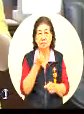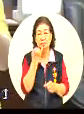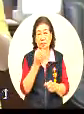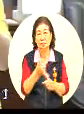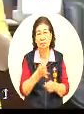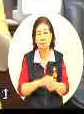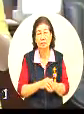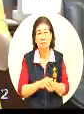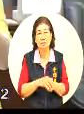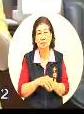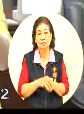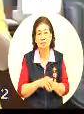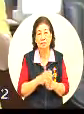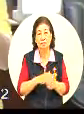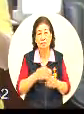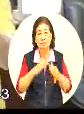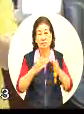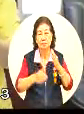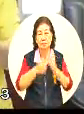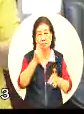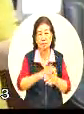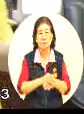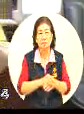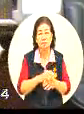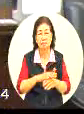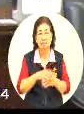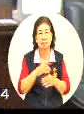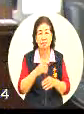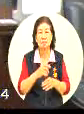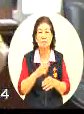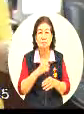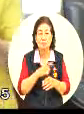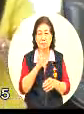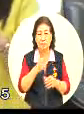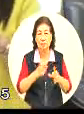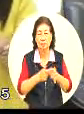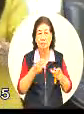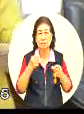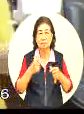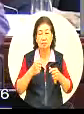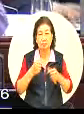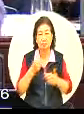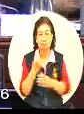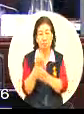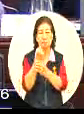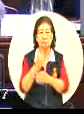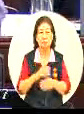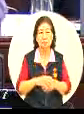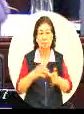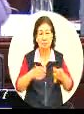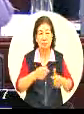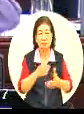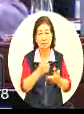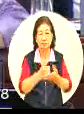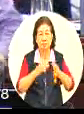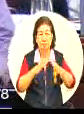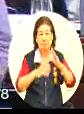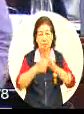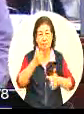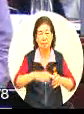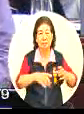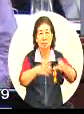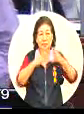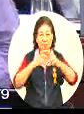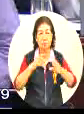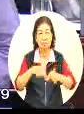陈局长主持公道者。 市长请回答。 多谢局长啊，多谢